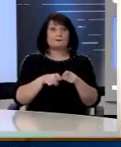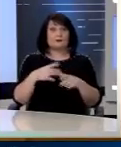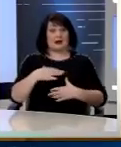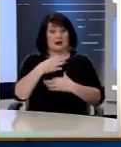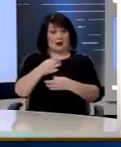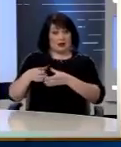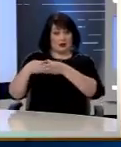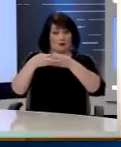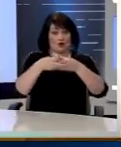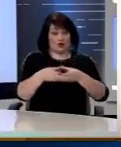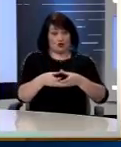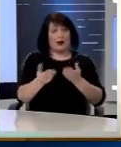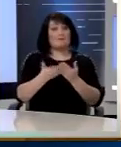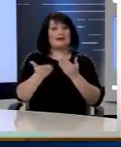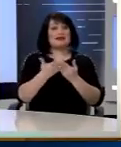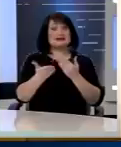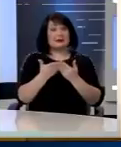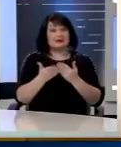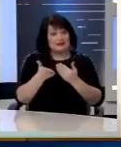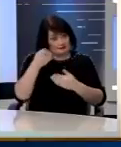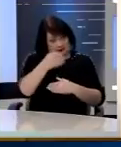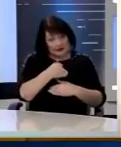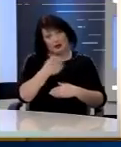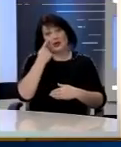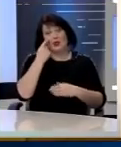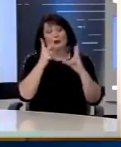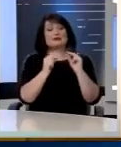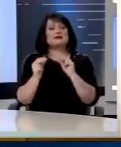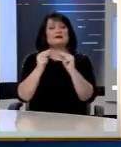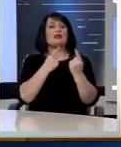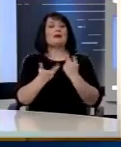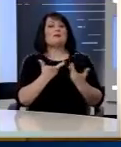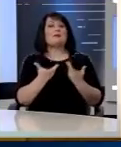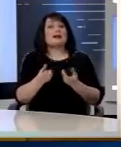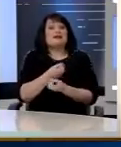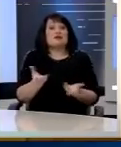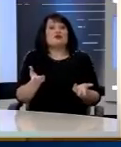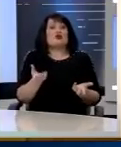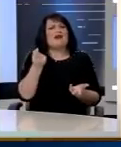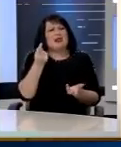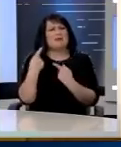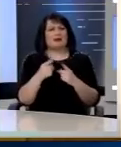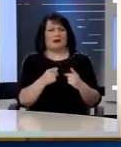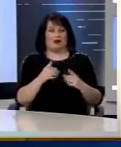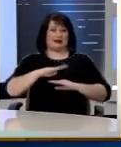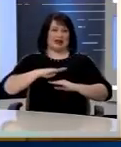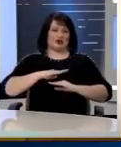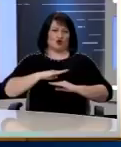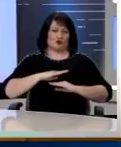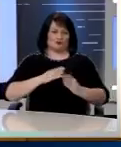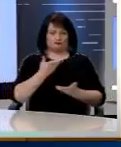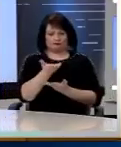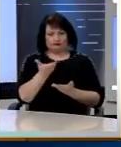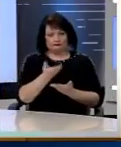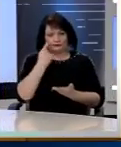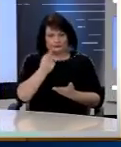Αντιπροσωπεία της IGG επισκέπτεται τα ΕΑΣ προκειμένου να συζητήσει και να διαπραγματευτεί την προσφορά. Από τις ετούμενες ποσότητες